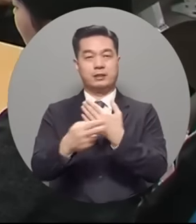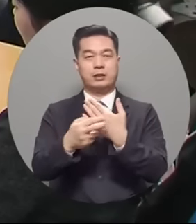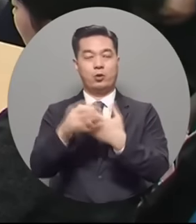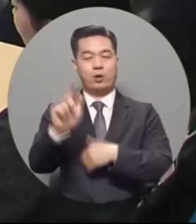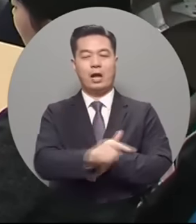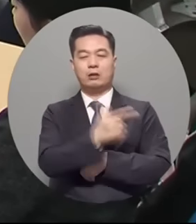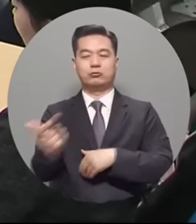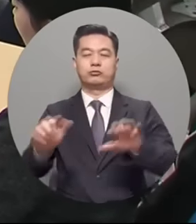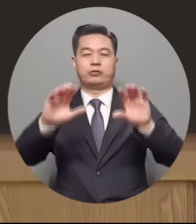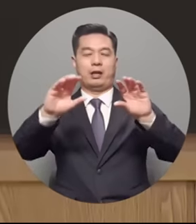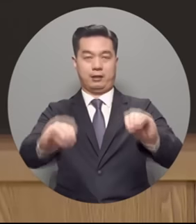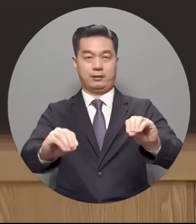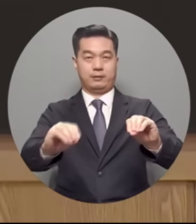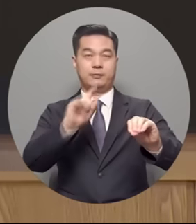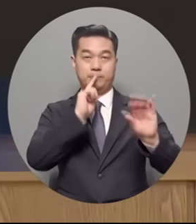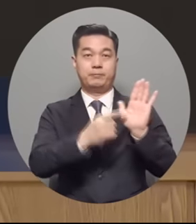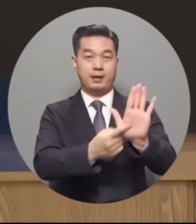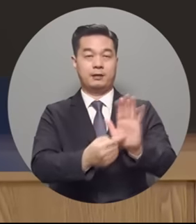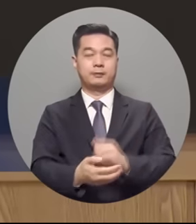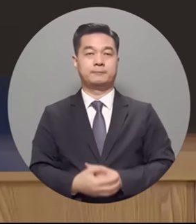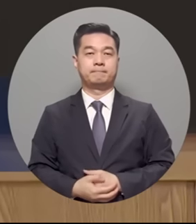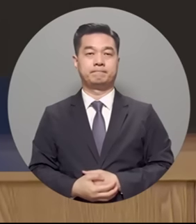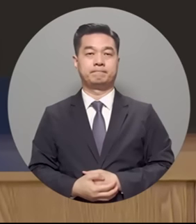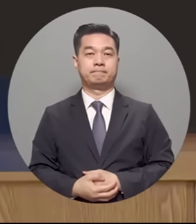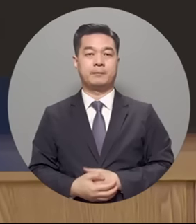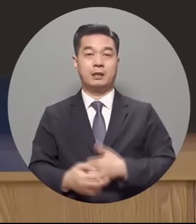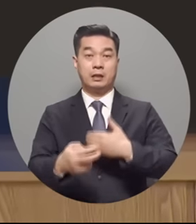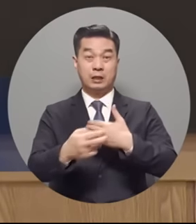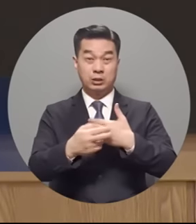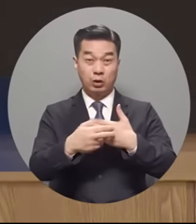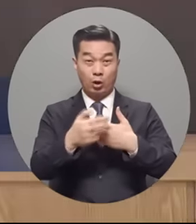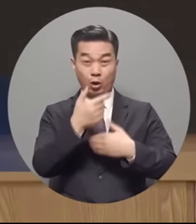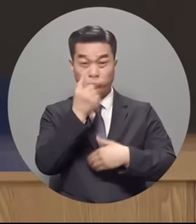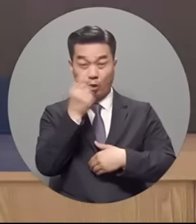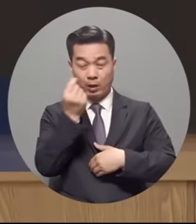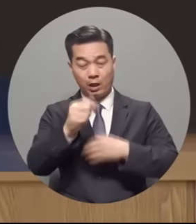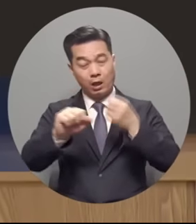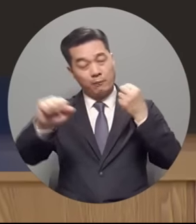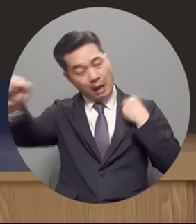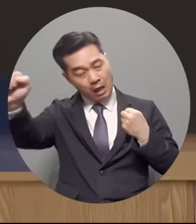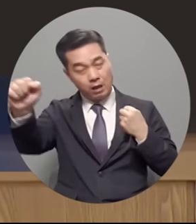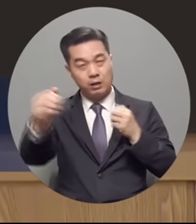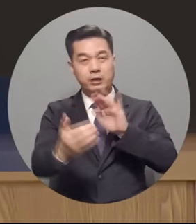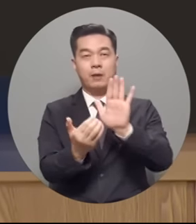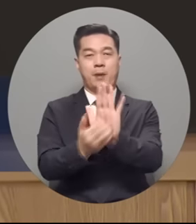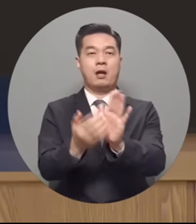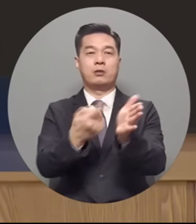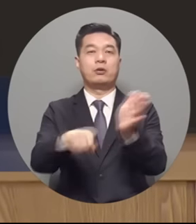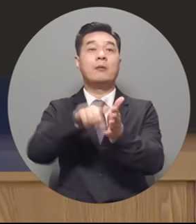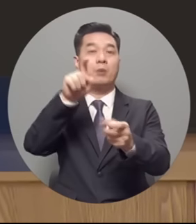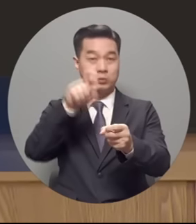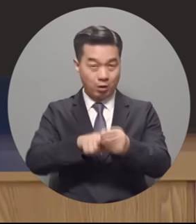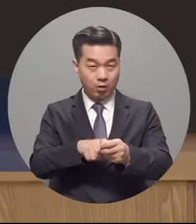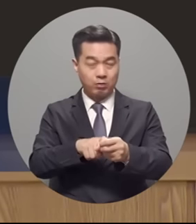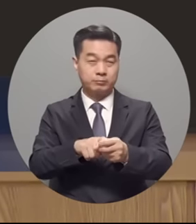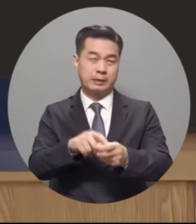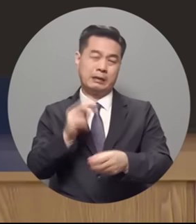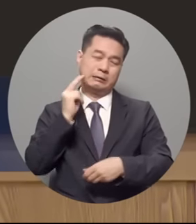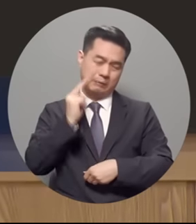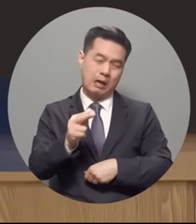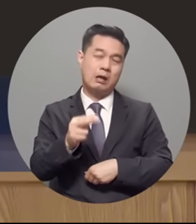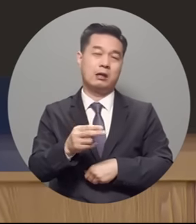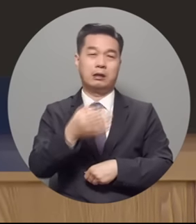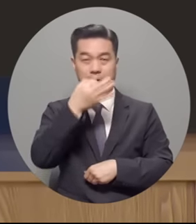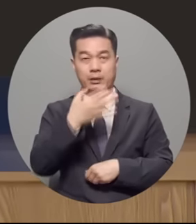밝혔습니다. 심각해지고 있는 의료진의 번아웃 예방을 위한 주기적인 진료